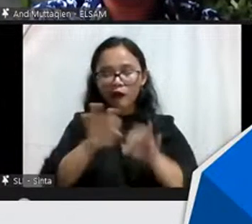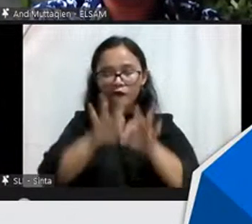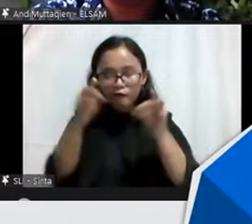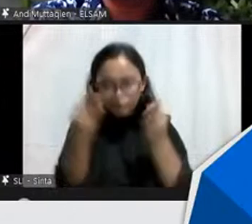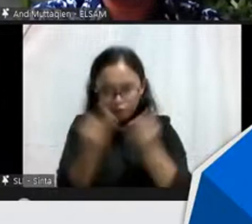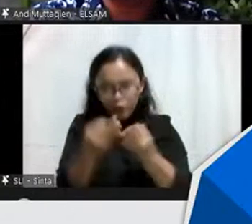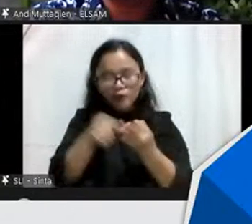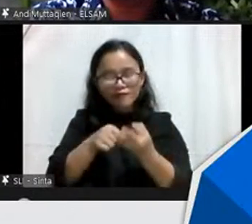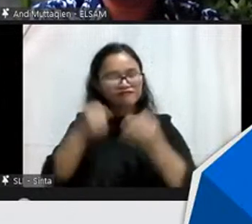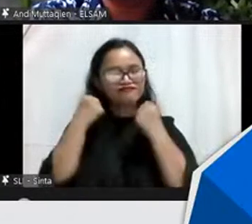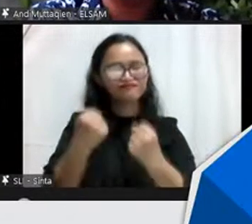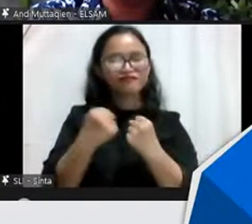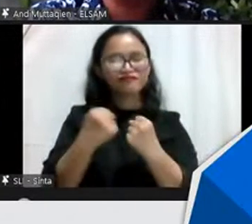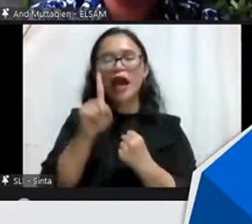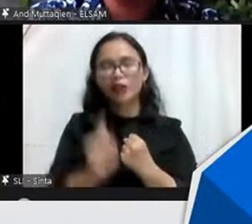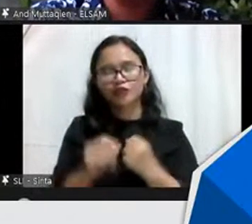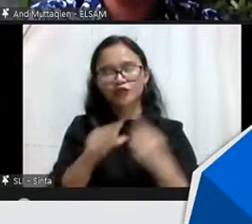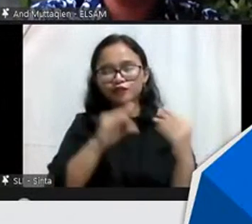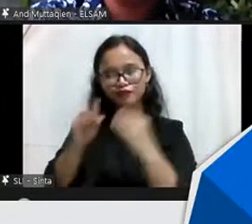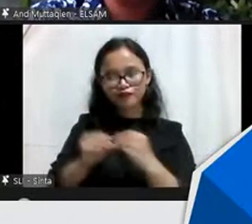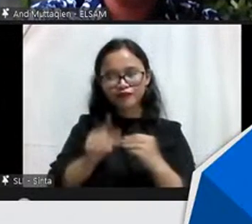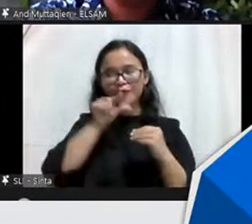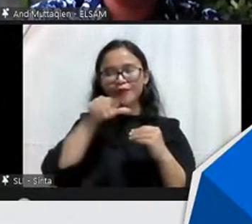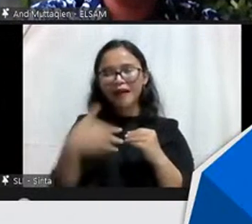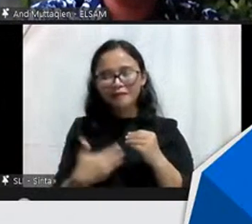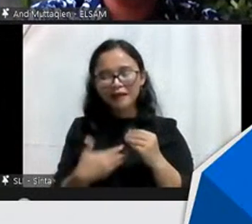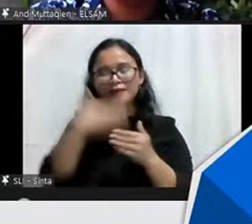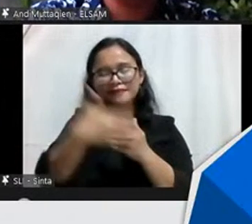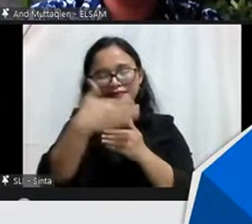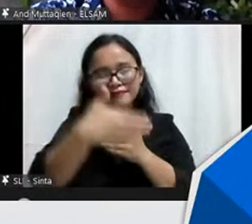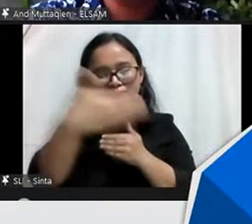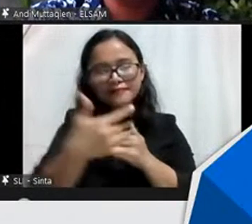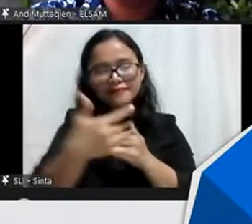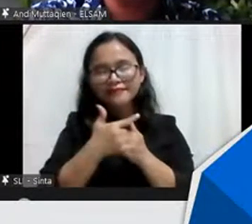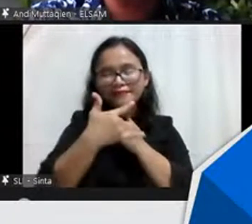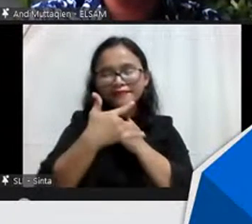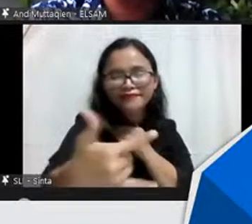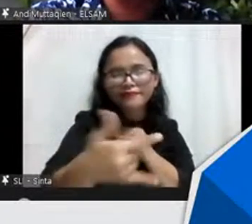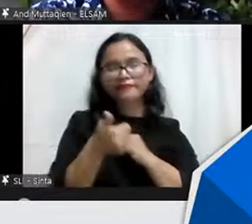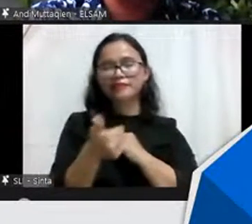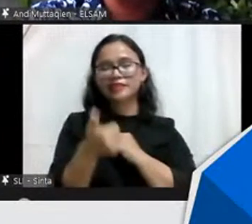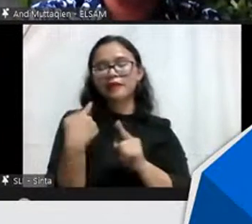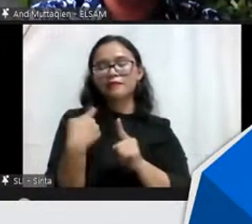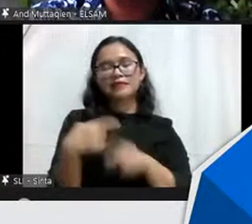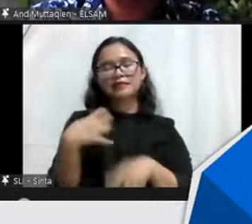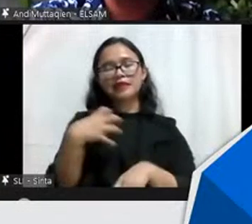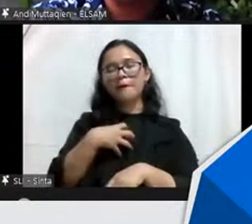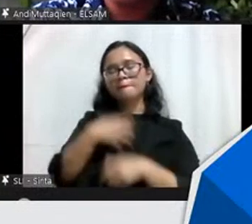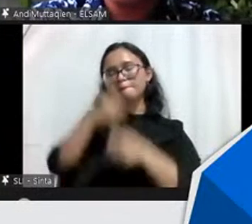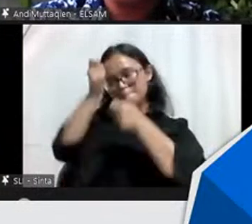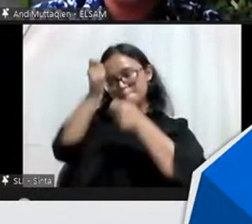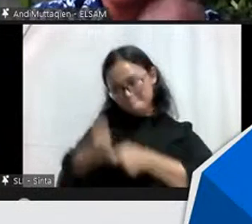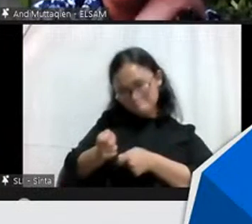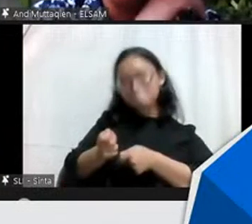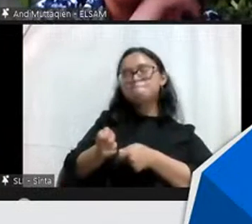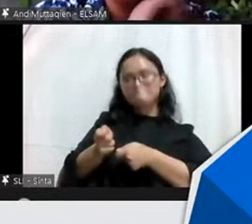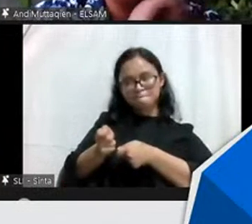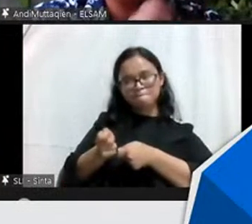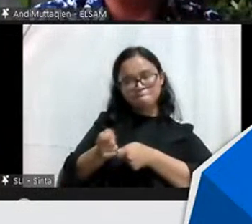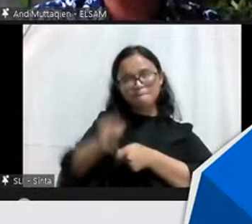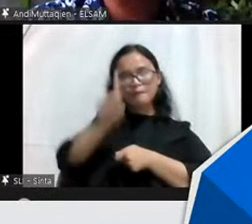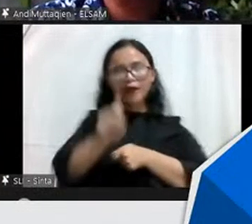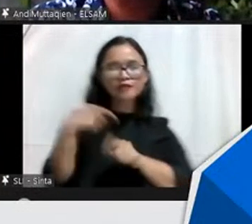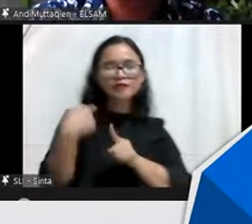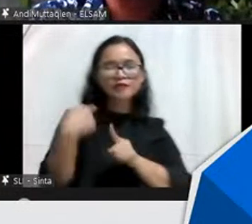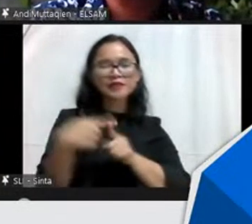kemudian agar sektor ini bertransformasi menjadi lebih sustainable lebih respek terhadap HAM gitu ya dan juga menjadi bagian